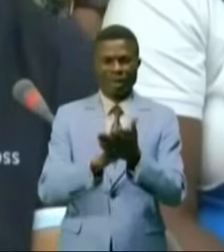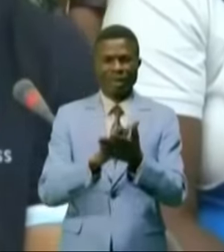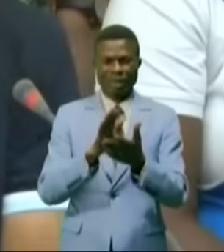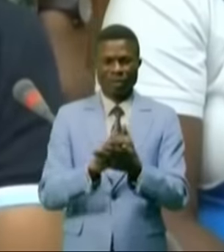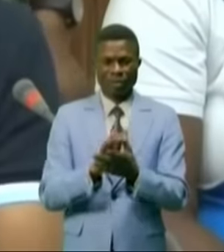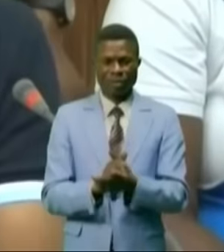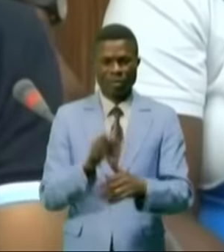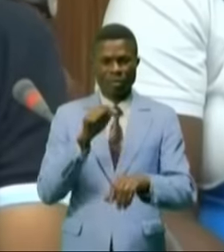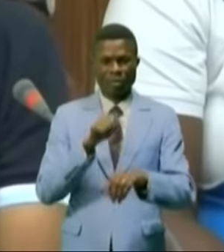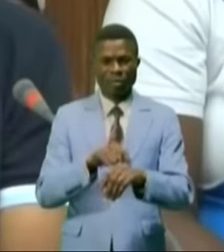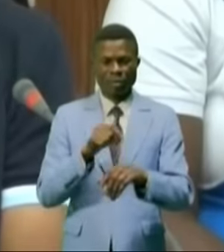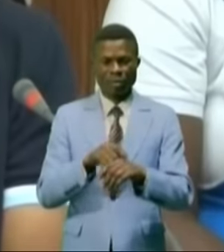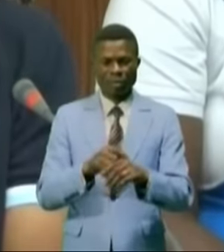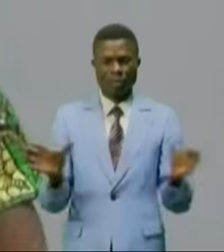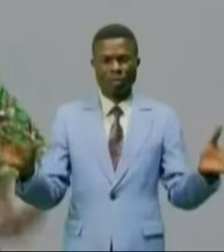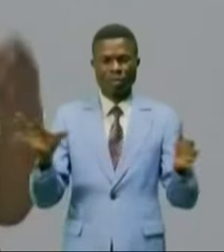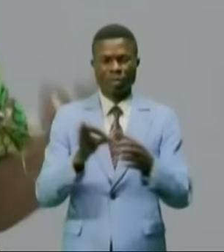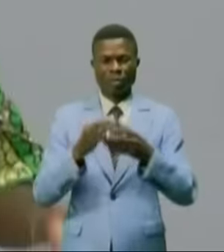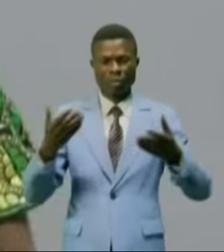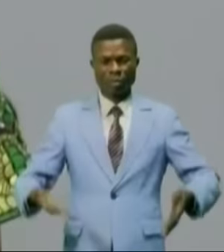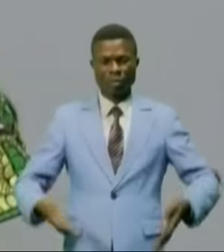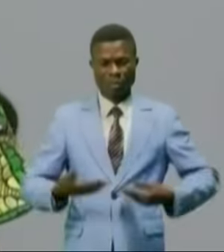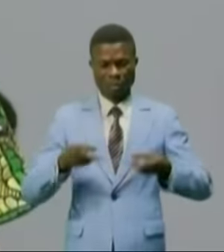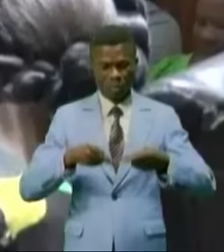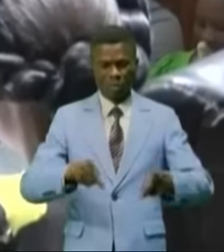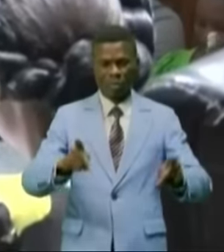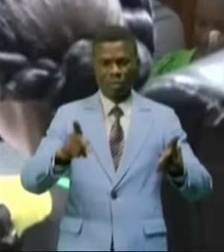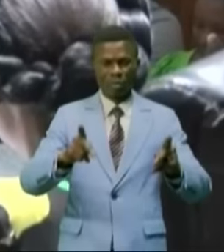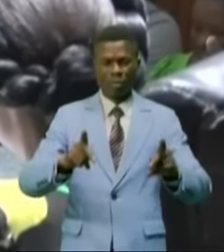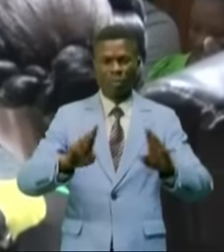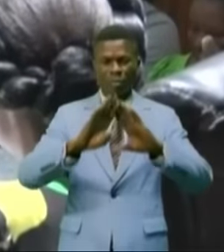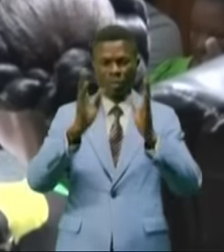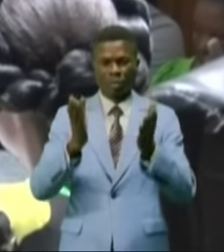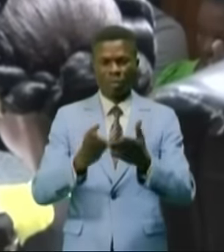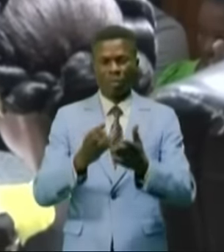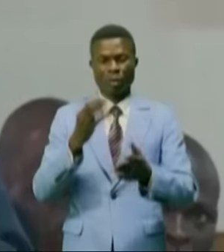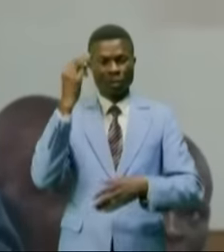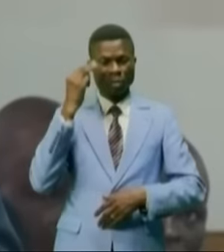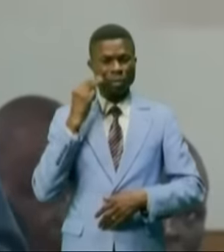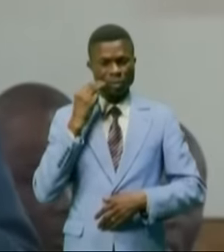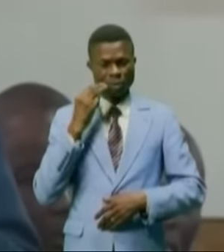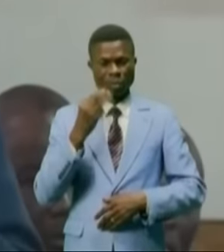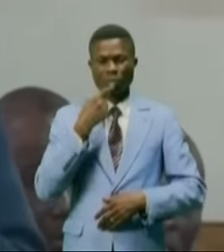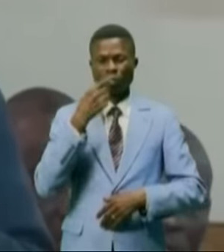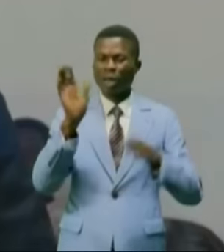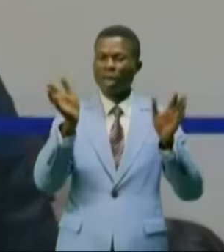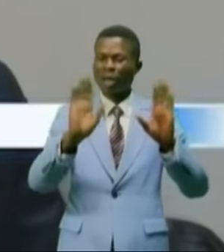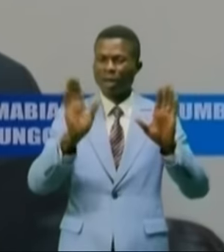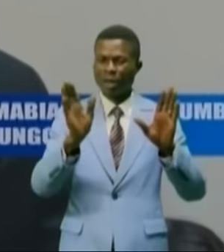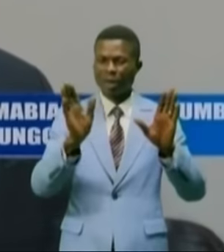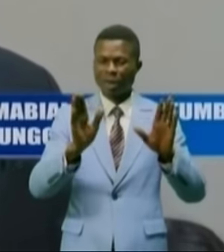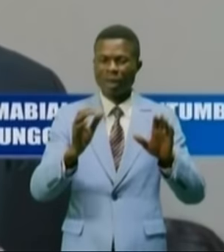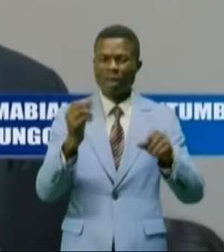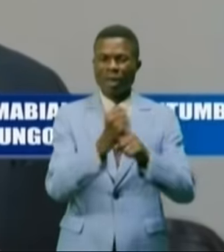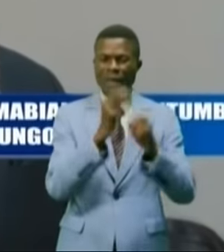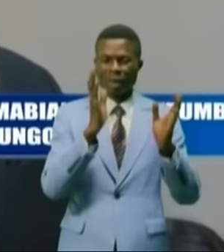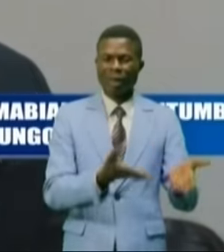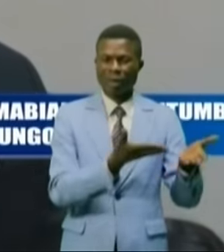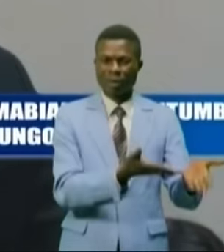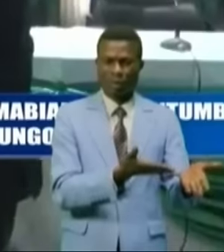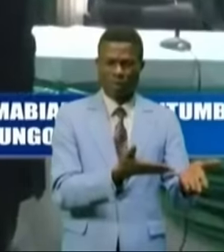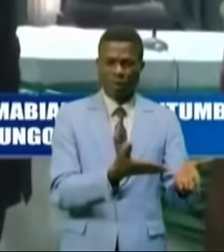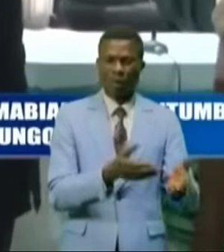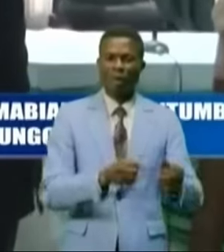Un moment de convivialité qui a permis à la princesse Adel Kainda Maïna de dire au revoir à un personnel attachant qui